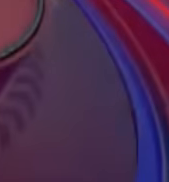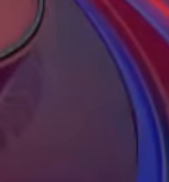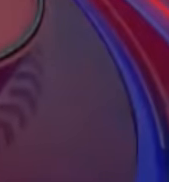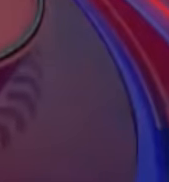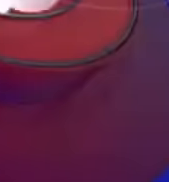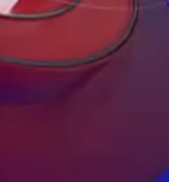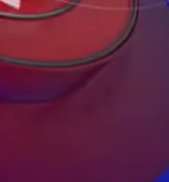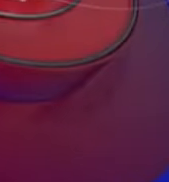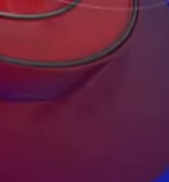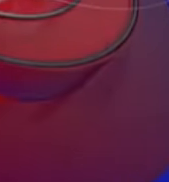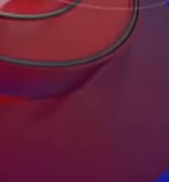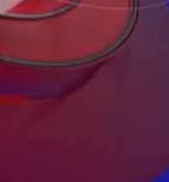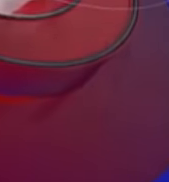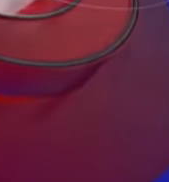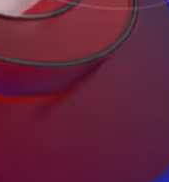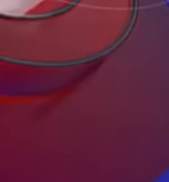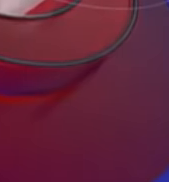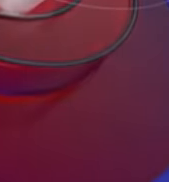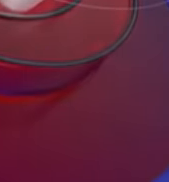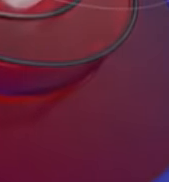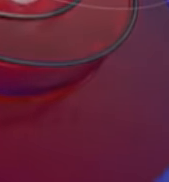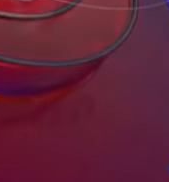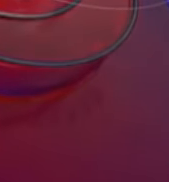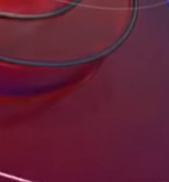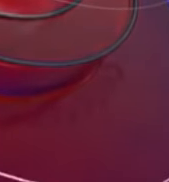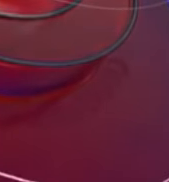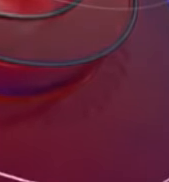Hai menyentuh